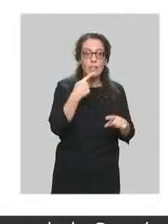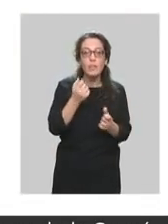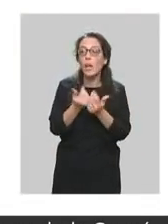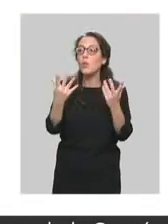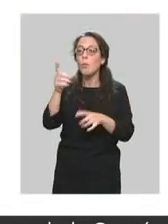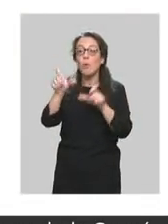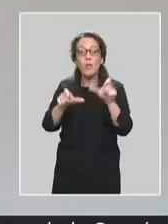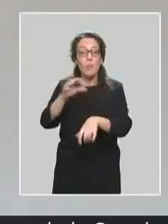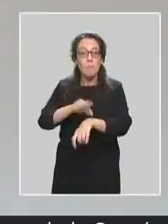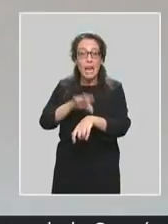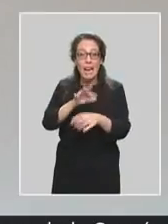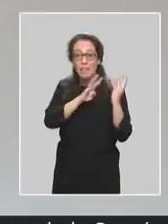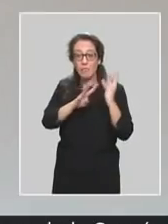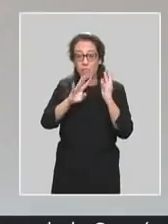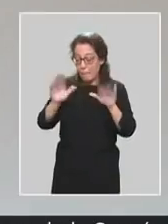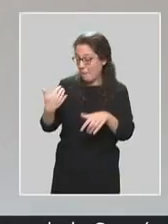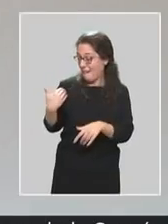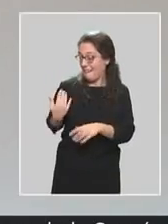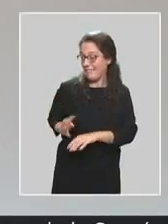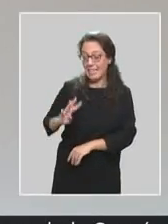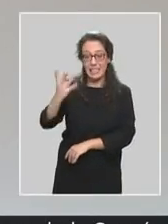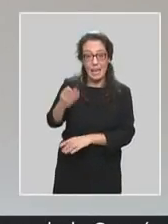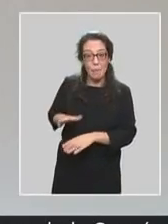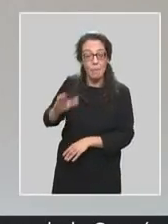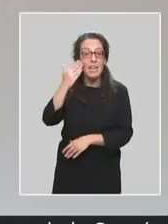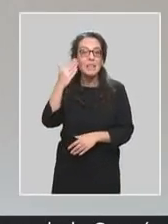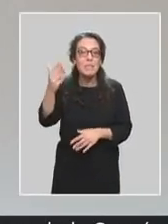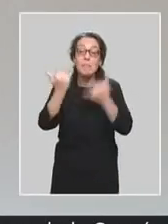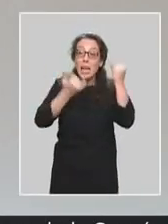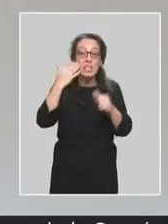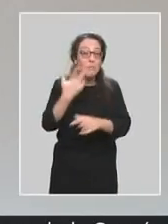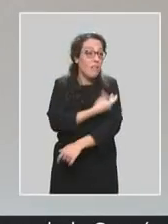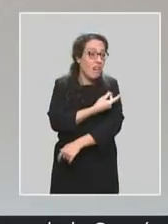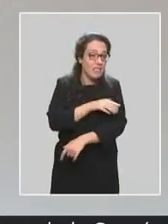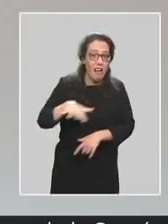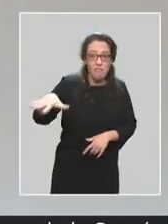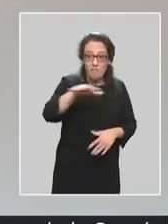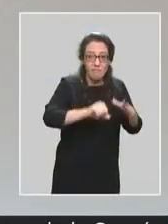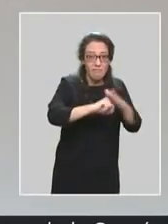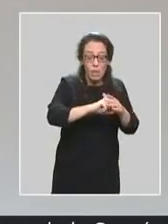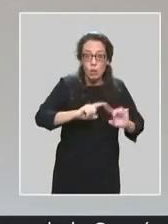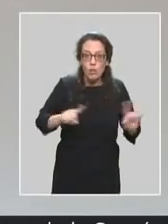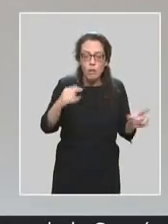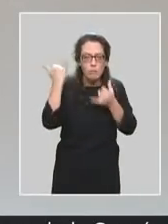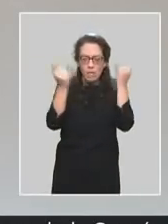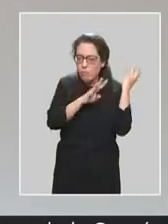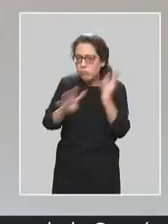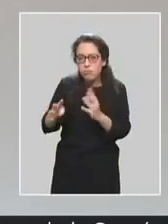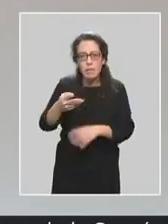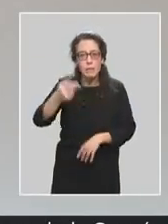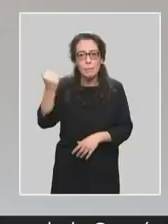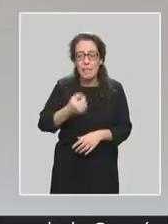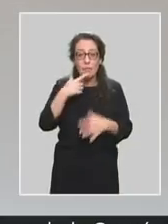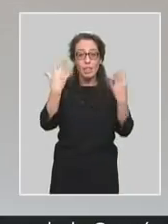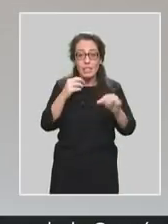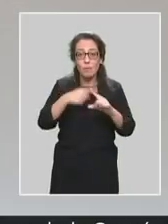avec la vague épidémique, même la quatrième de cet été, si nous n'avions pas une couverture vaccinale optimale. Par ailleurs, nous savons, avec